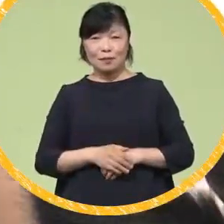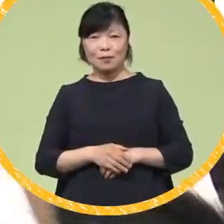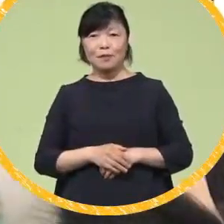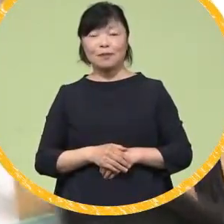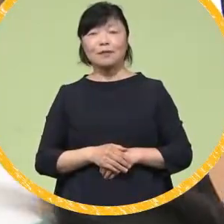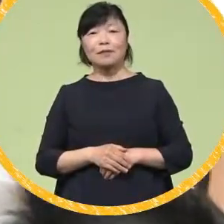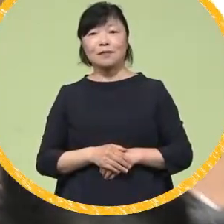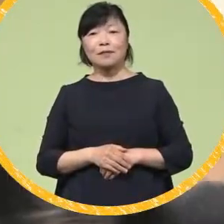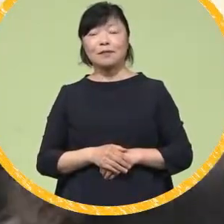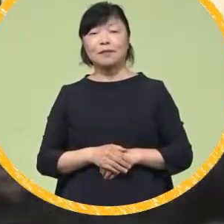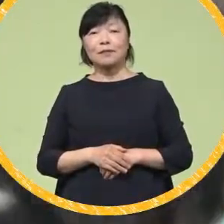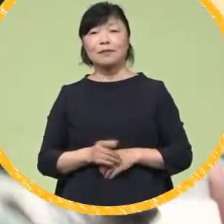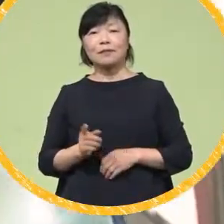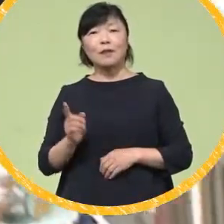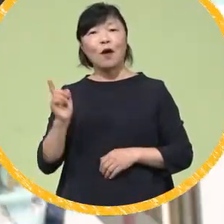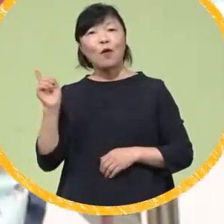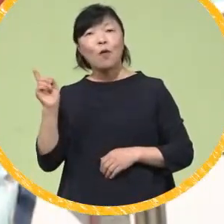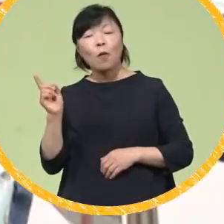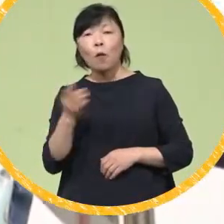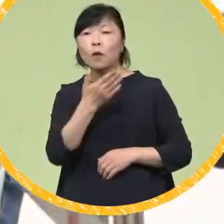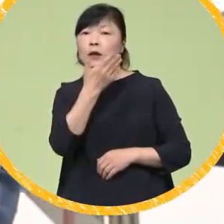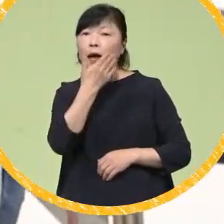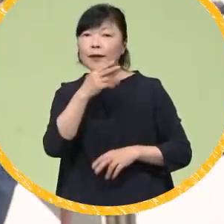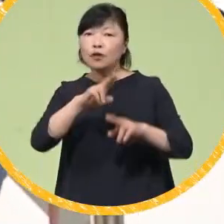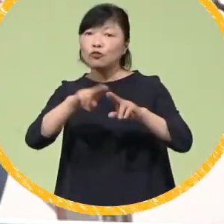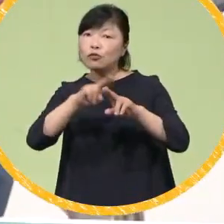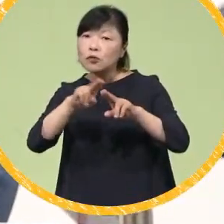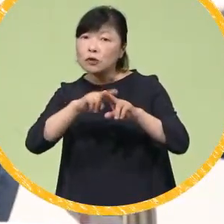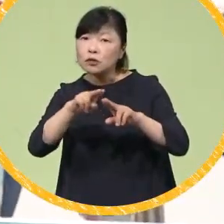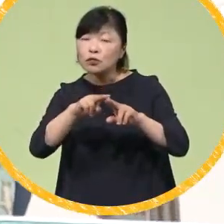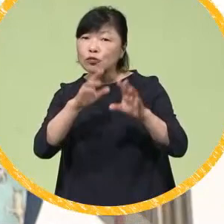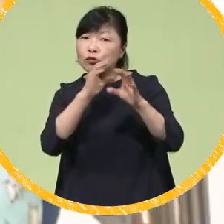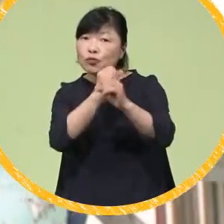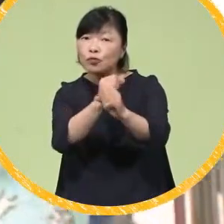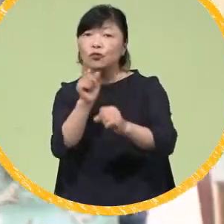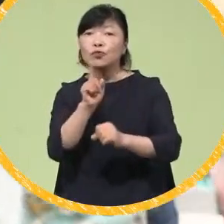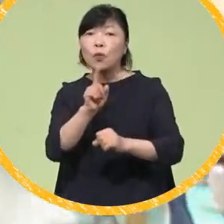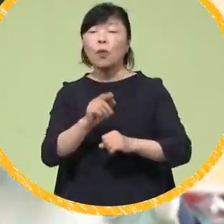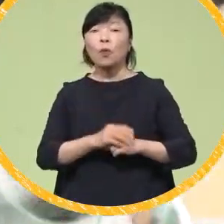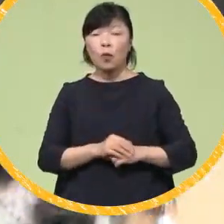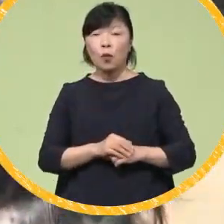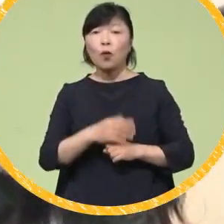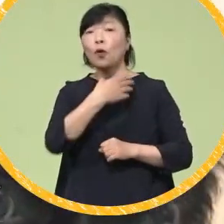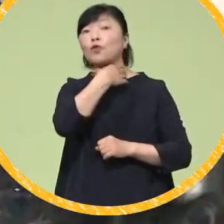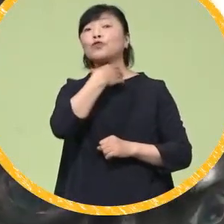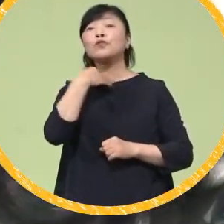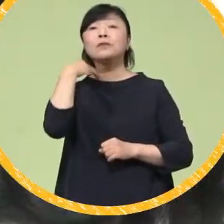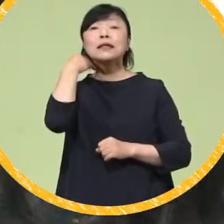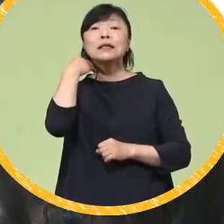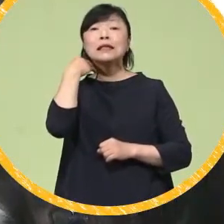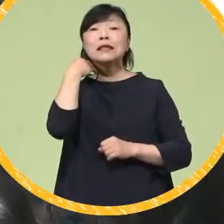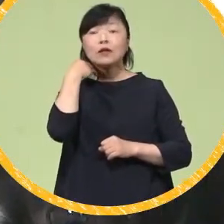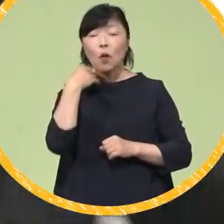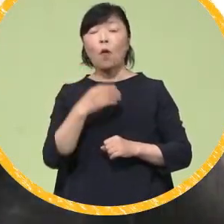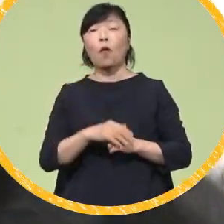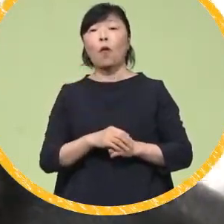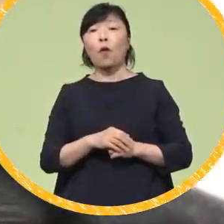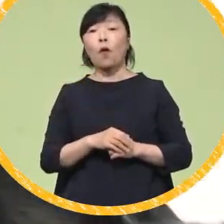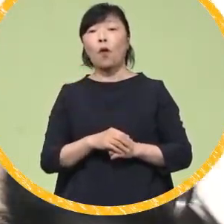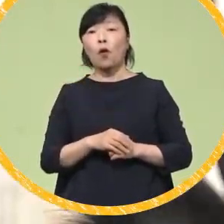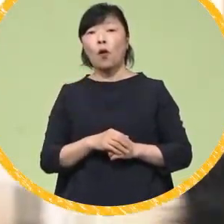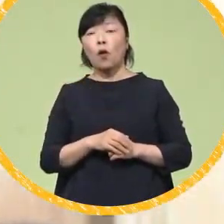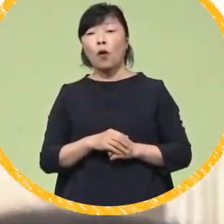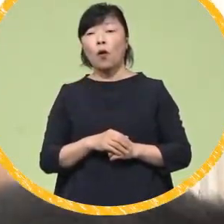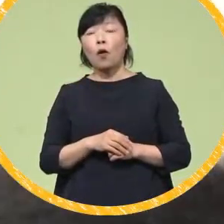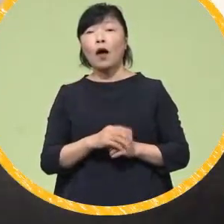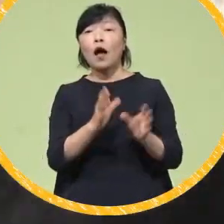かここは重点的にちょっと切ってあげようみたいな。 あります。首周りとやはり暑いので、 はい、